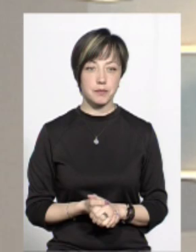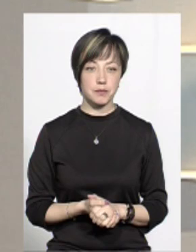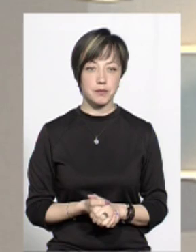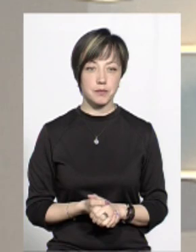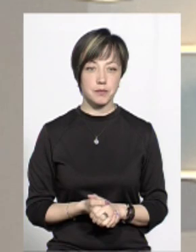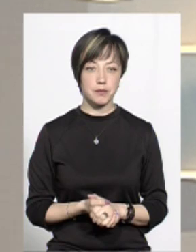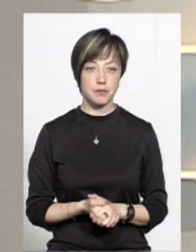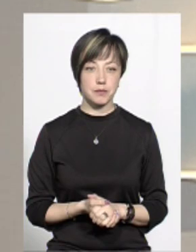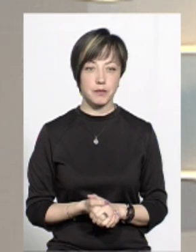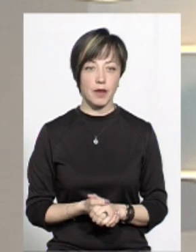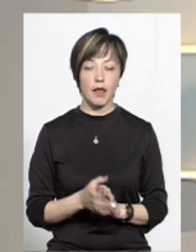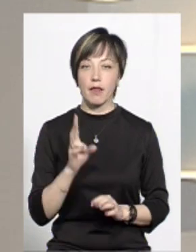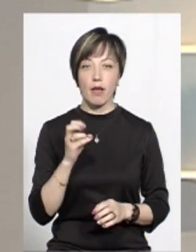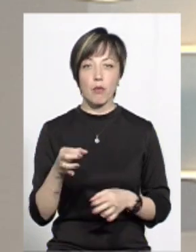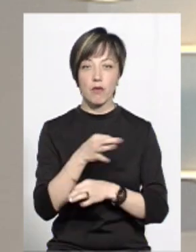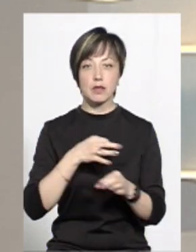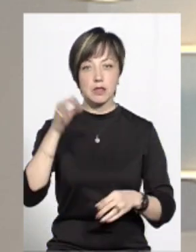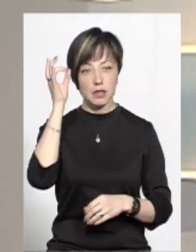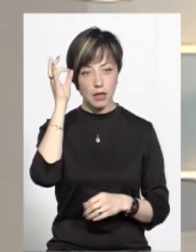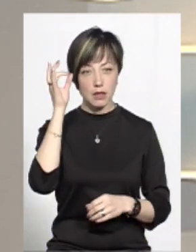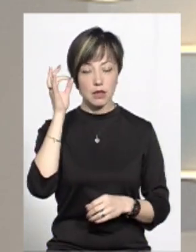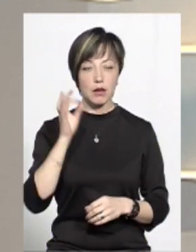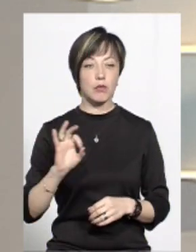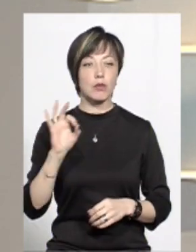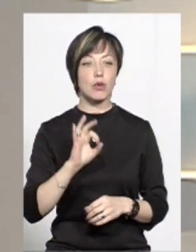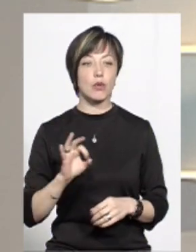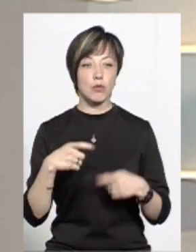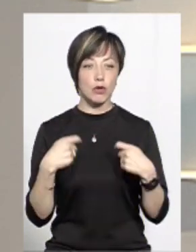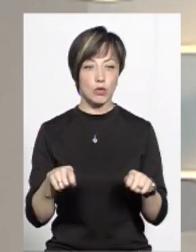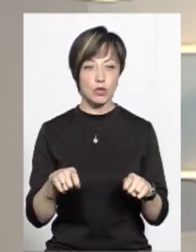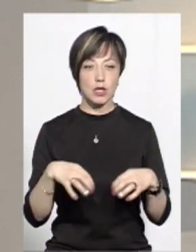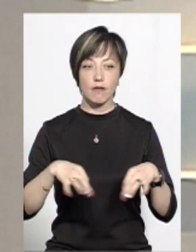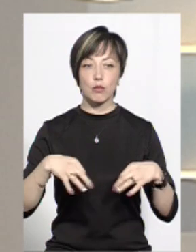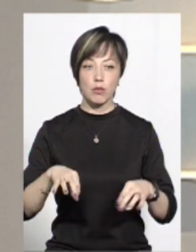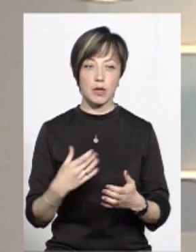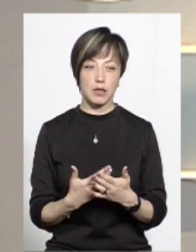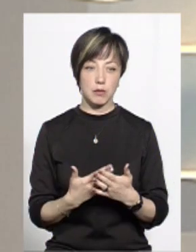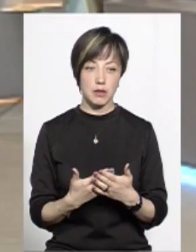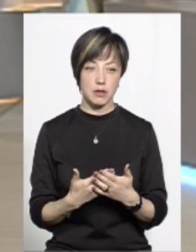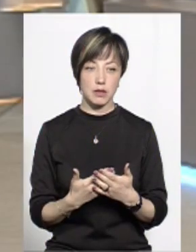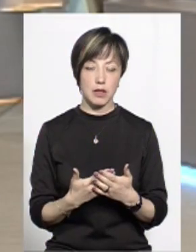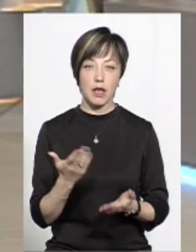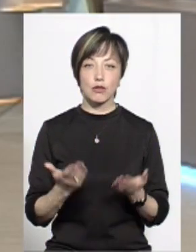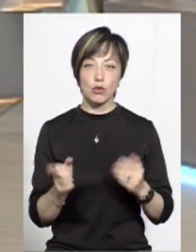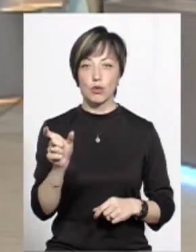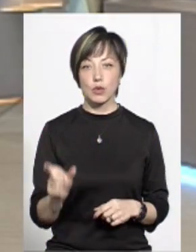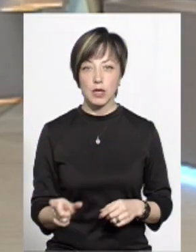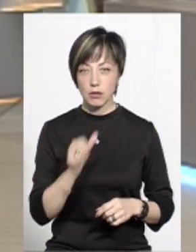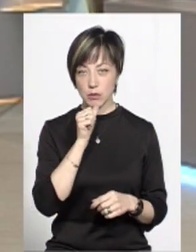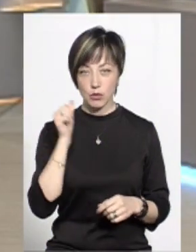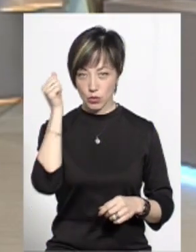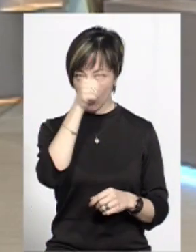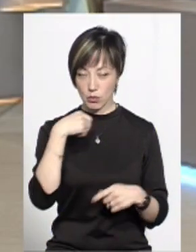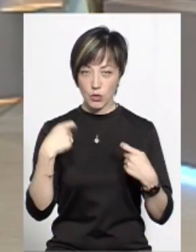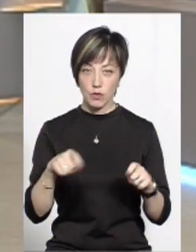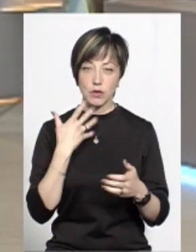Ще не обговорили, але згадала стосовно продажу автомобіля, наприклад. Якщо людина от минулого